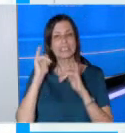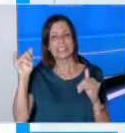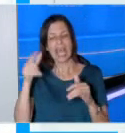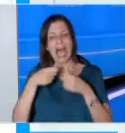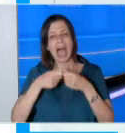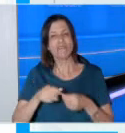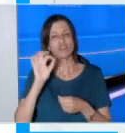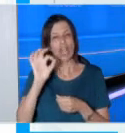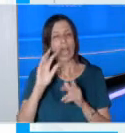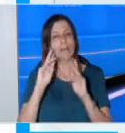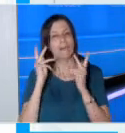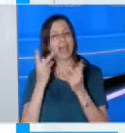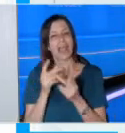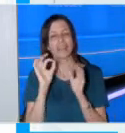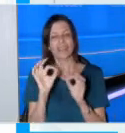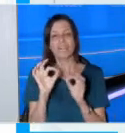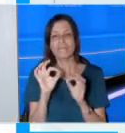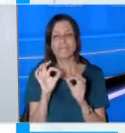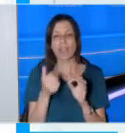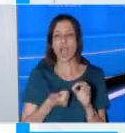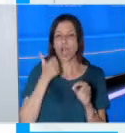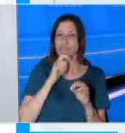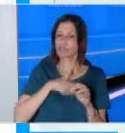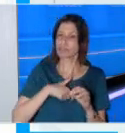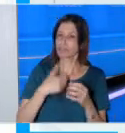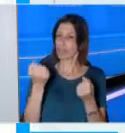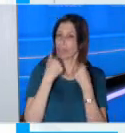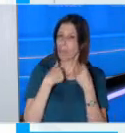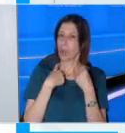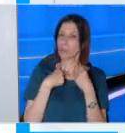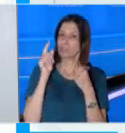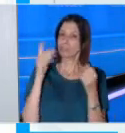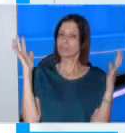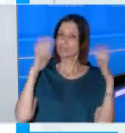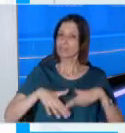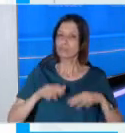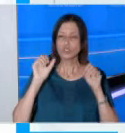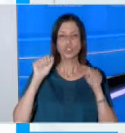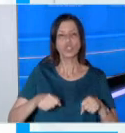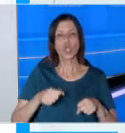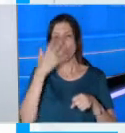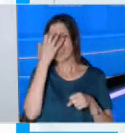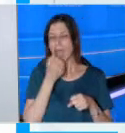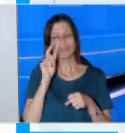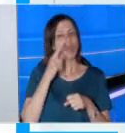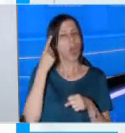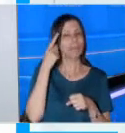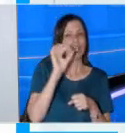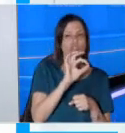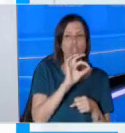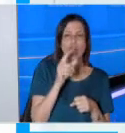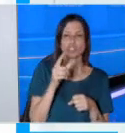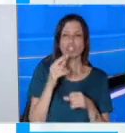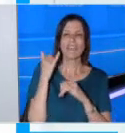מהקהל. ראשי הרשויות דווקא תמכו בעמדתי שצריך למוטט את שלטון החמאס, ולא בעמדה שלך שהביאה ליישובים